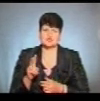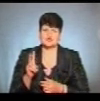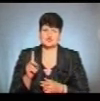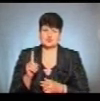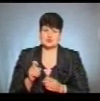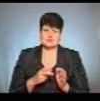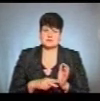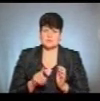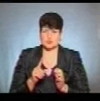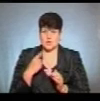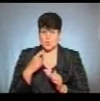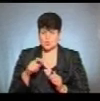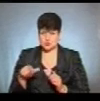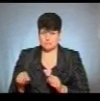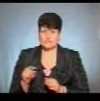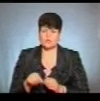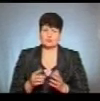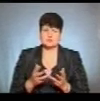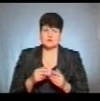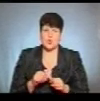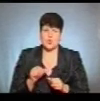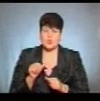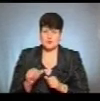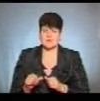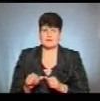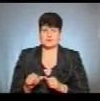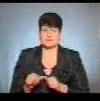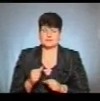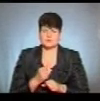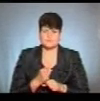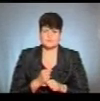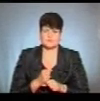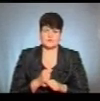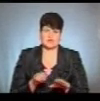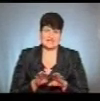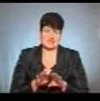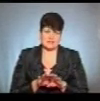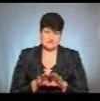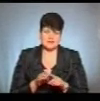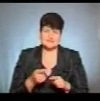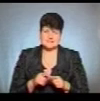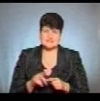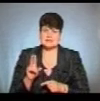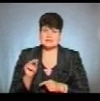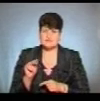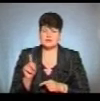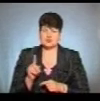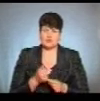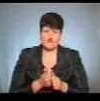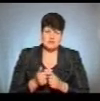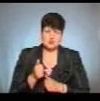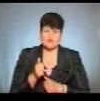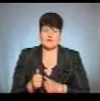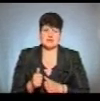3171 особа, в тому числі окремо виведені, майже вони рівні між собою. Це цифри щодо